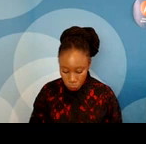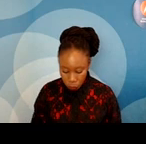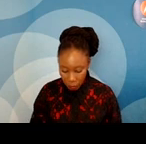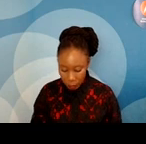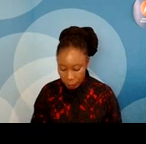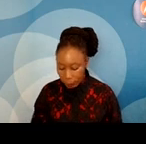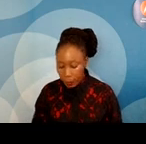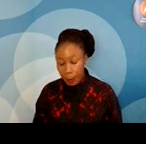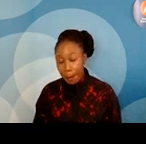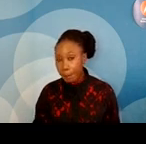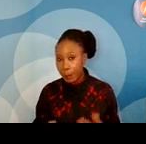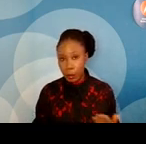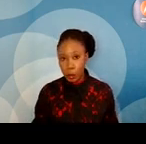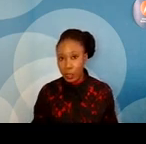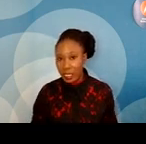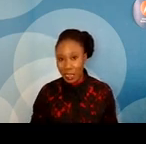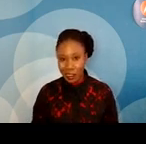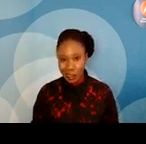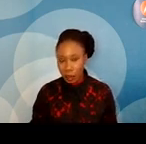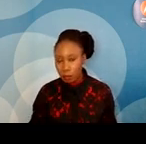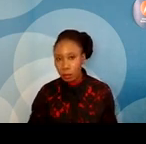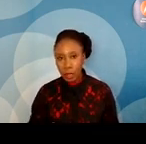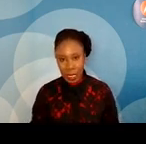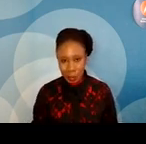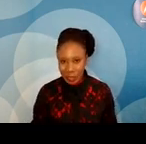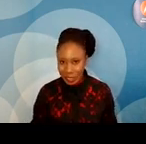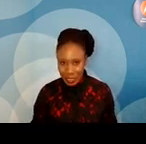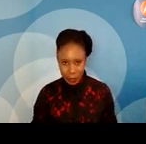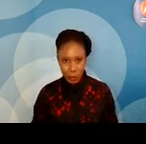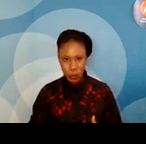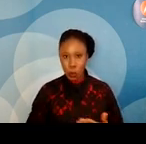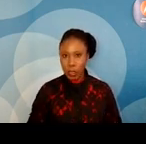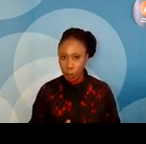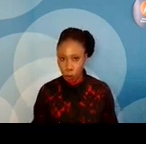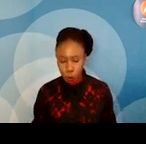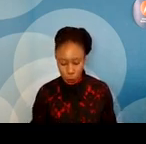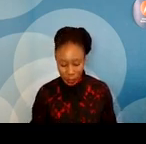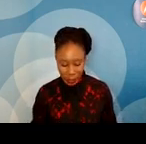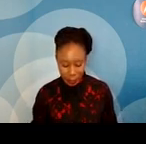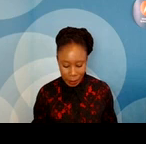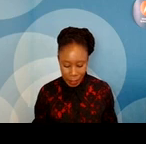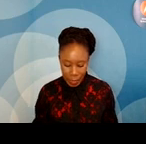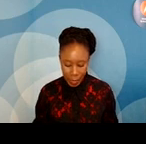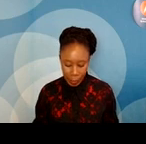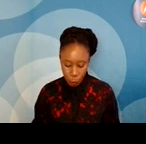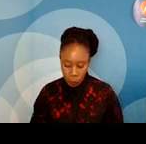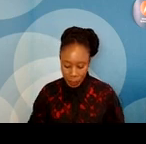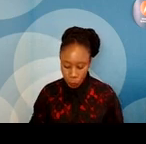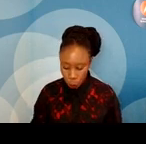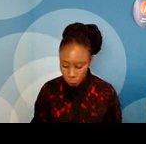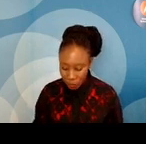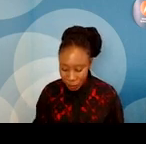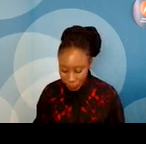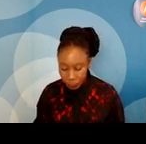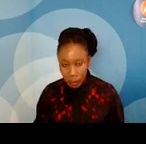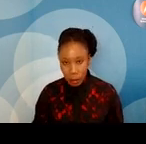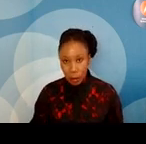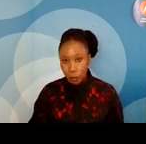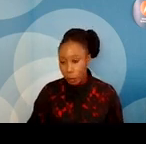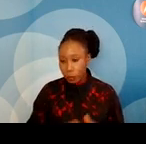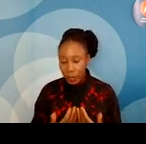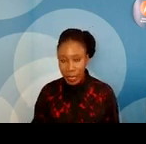Sen är det också viktigt att man under hela arbetslivet får en kontinuerlig